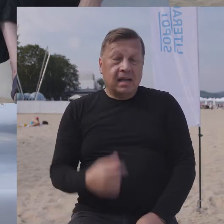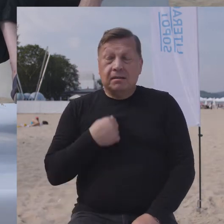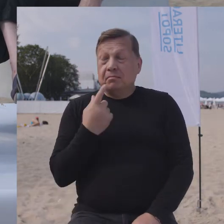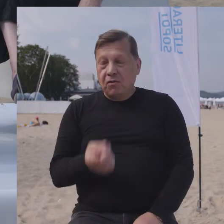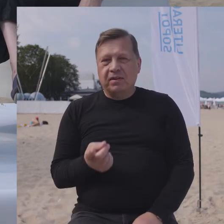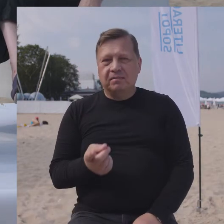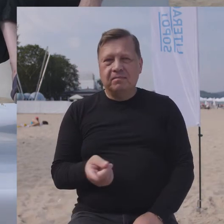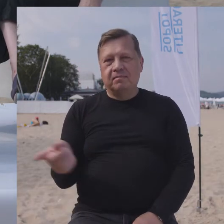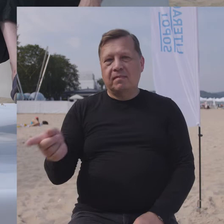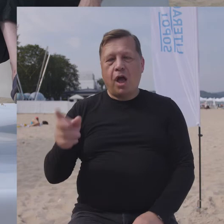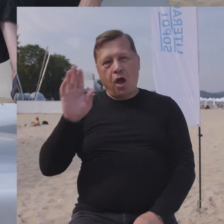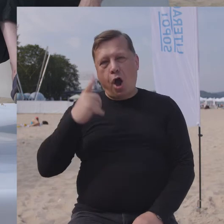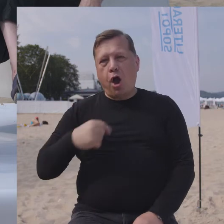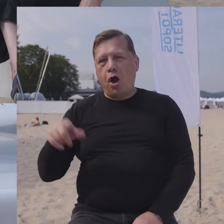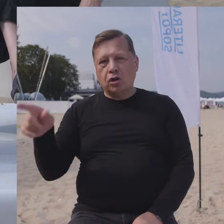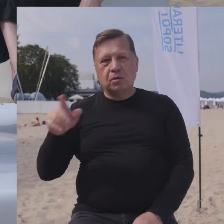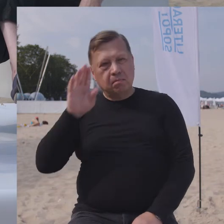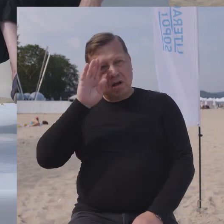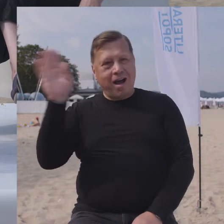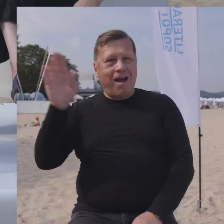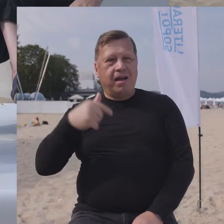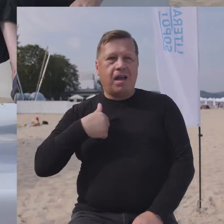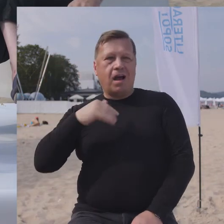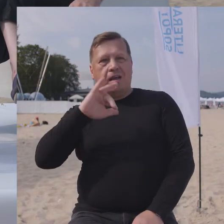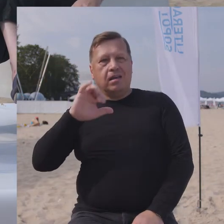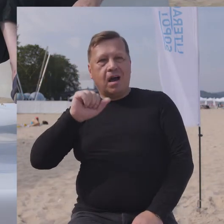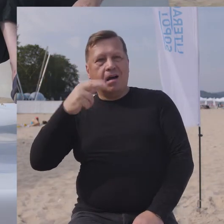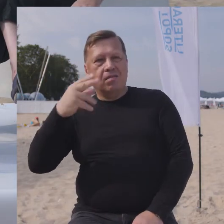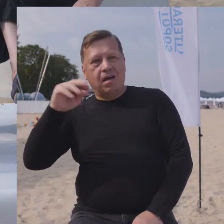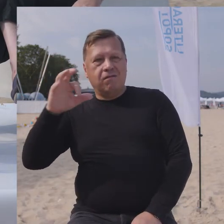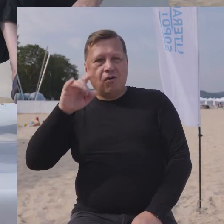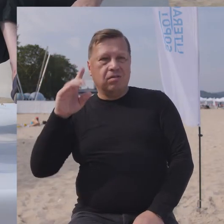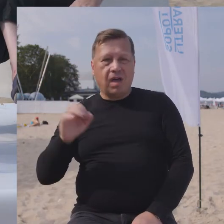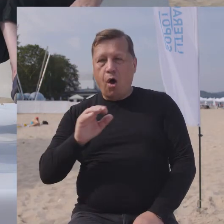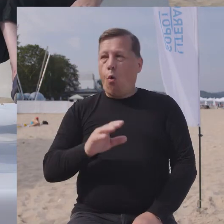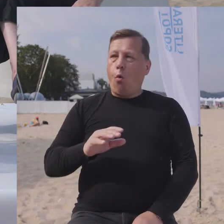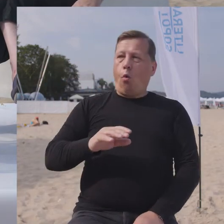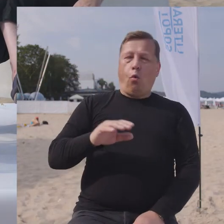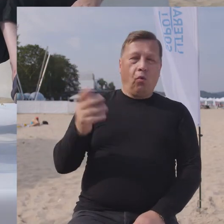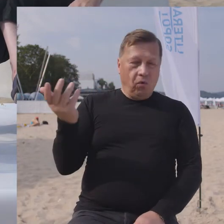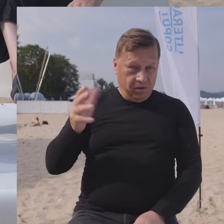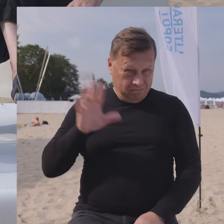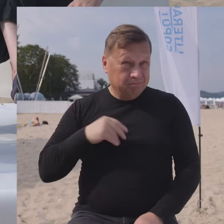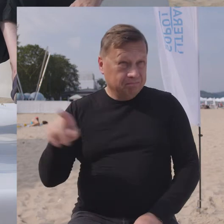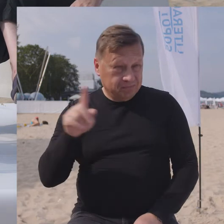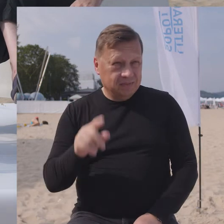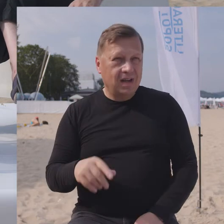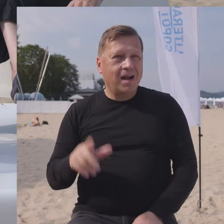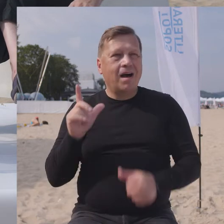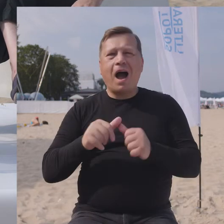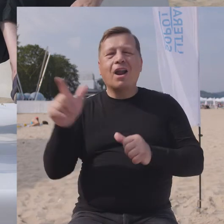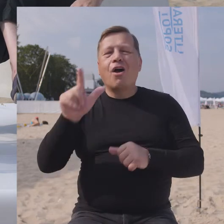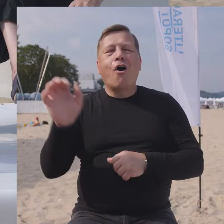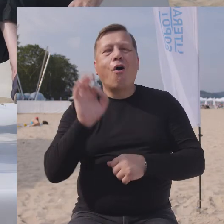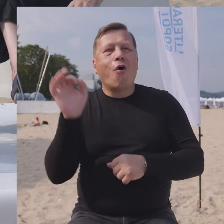która mogła powiedzieć hi, I'm Jane Fonda i tam wszyscy ojejku. Nie to, że przy okazji protestu